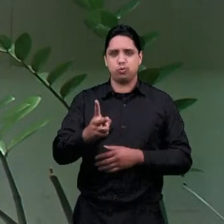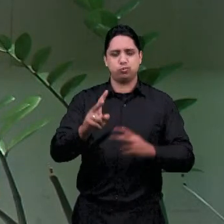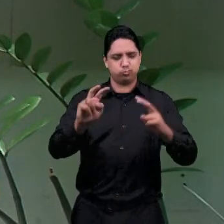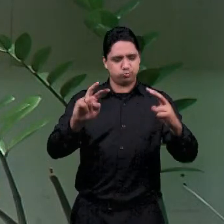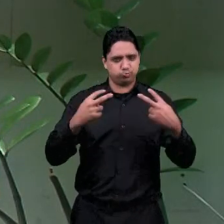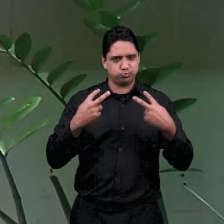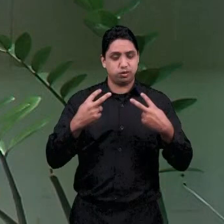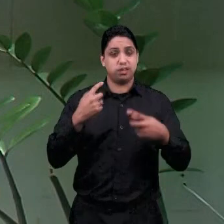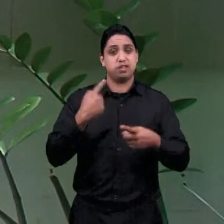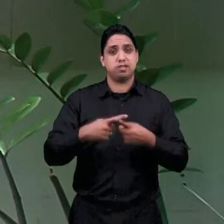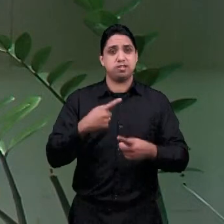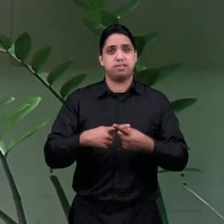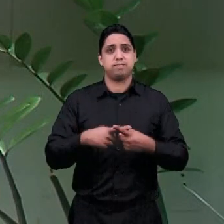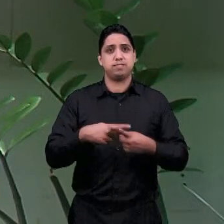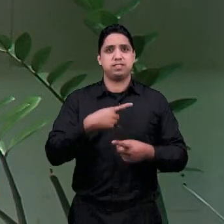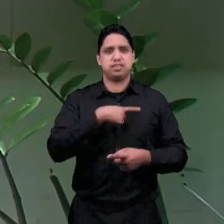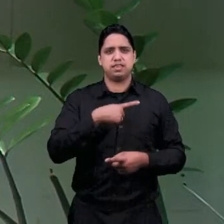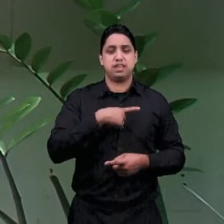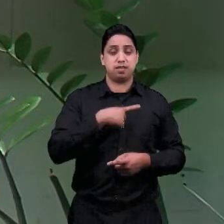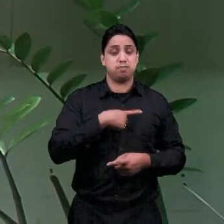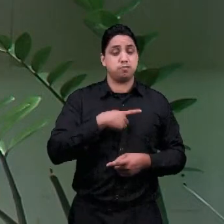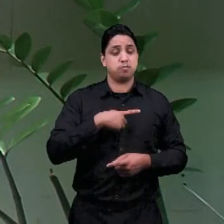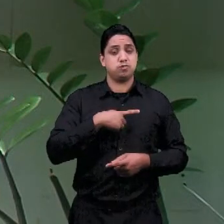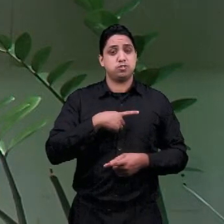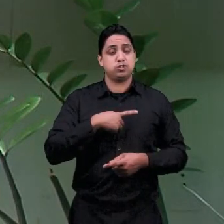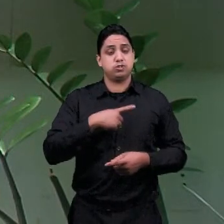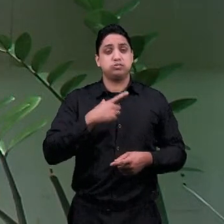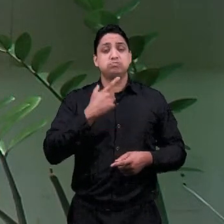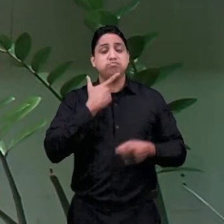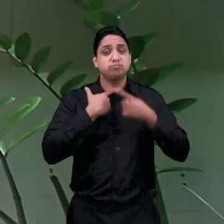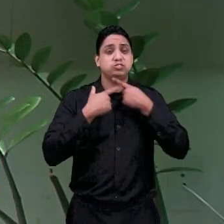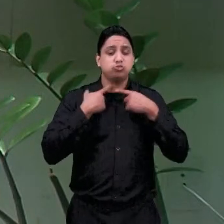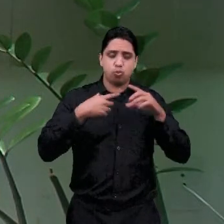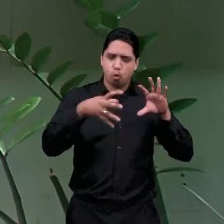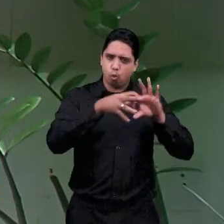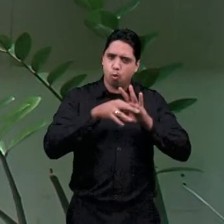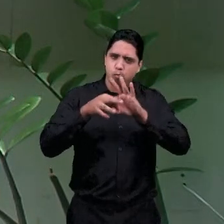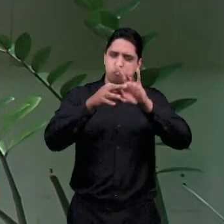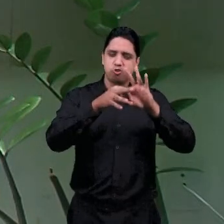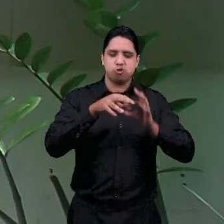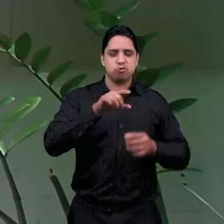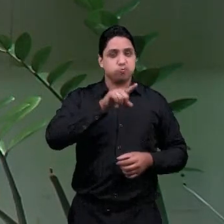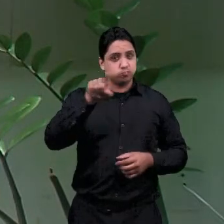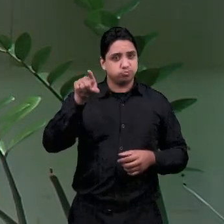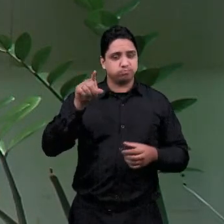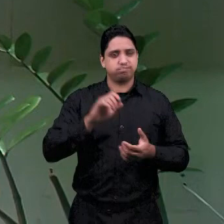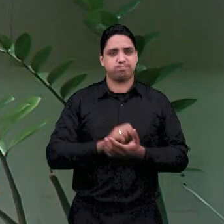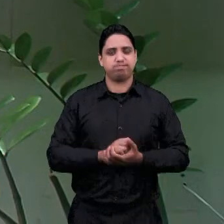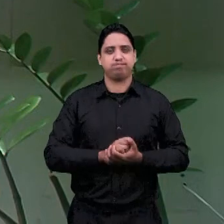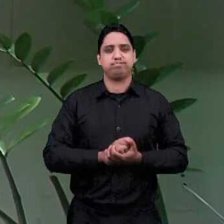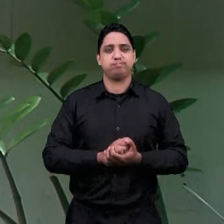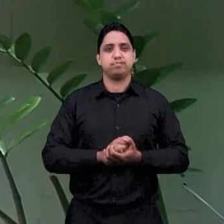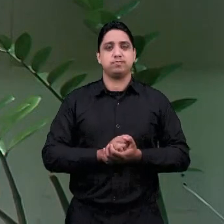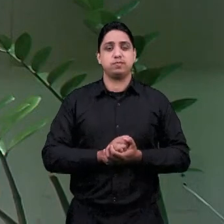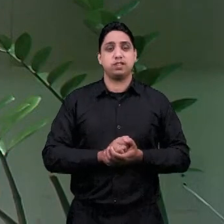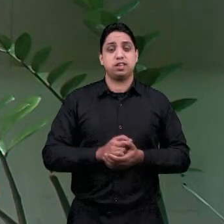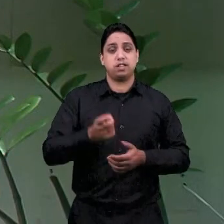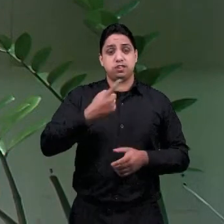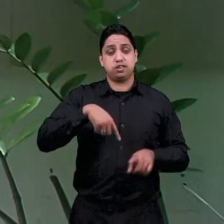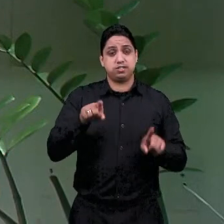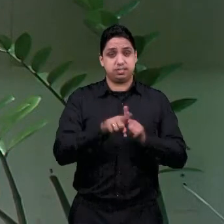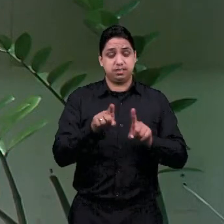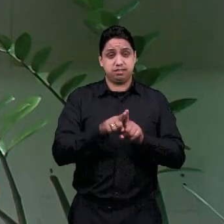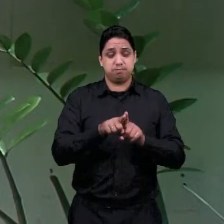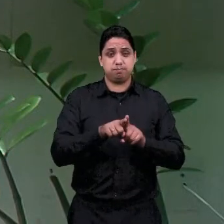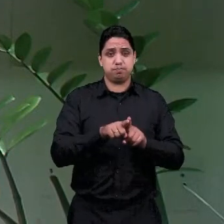accompagner parce que nous avons beaucoup d'intérêt dans la communion avec nos frères et sœurs. Mais nous avons reçu des